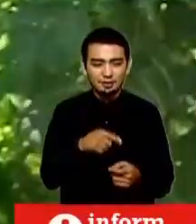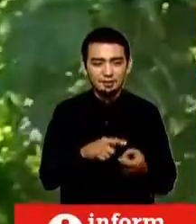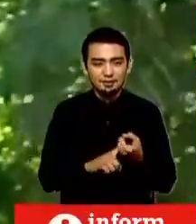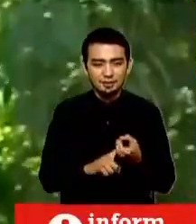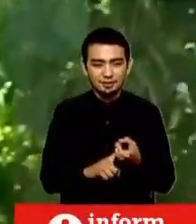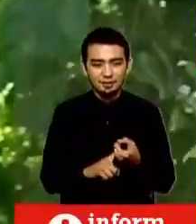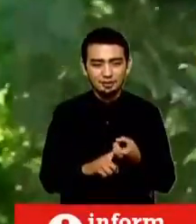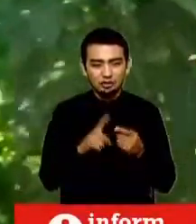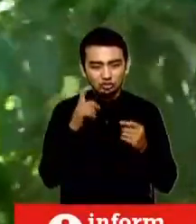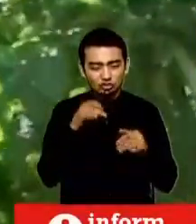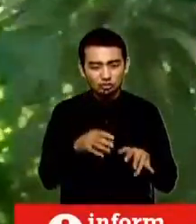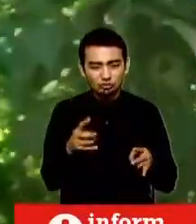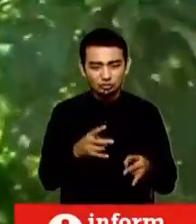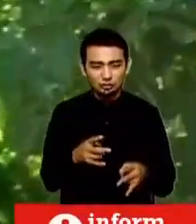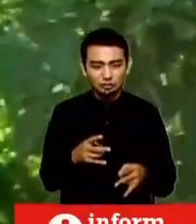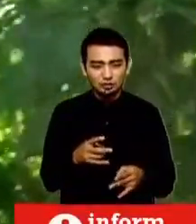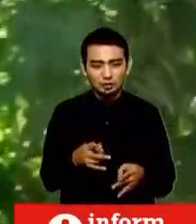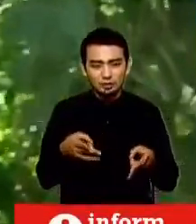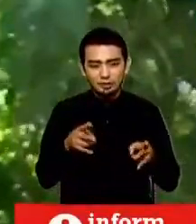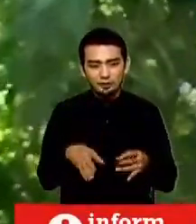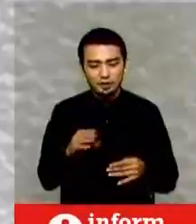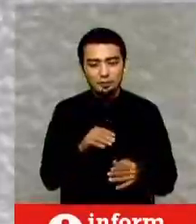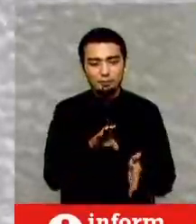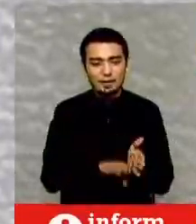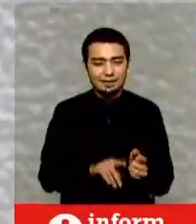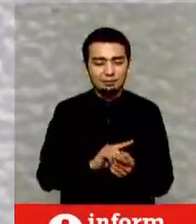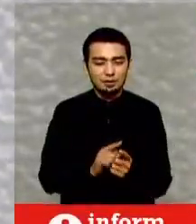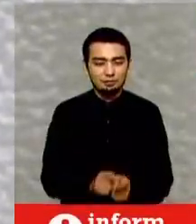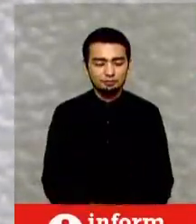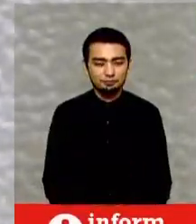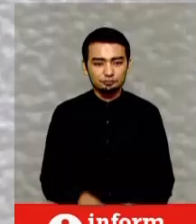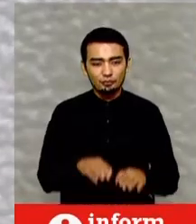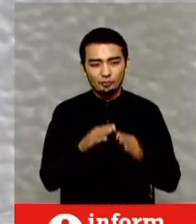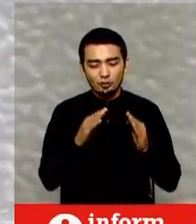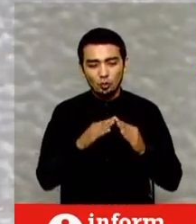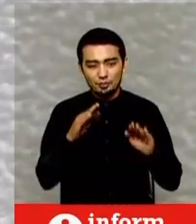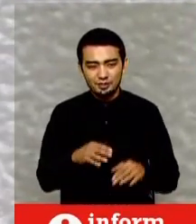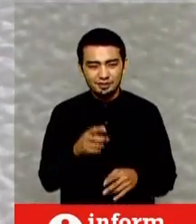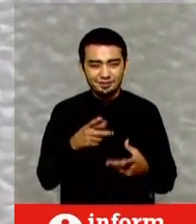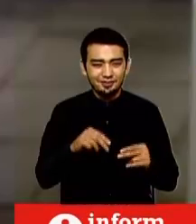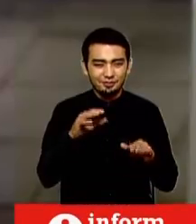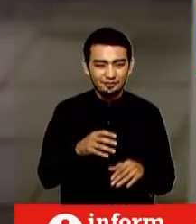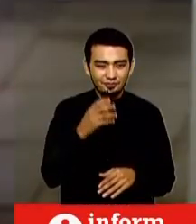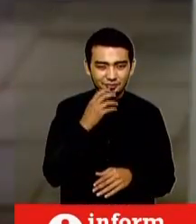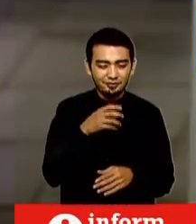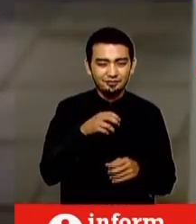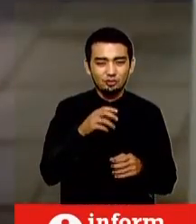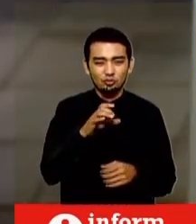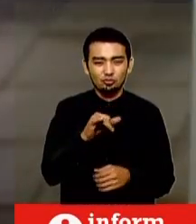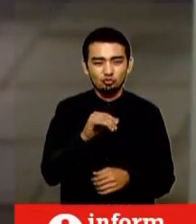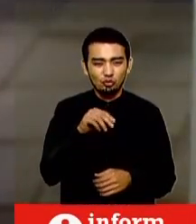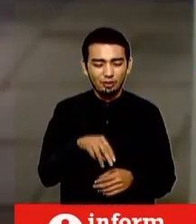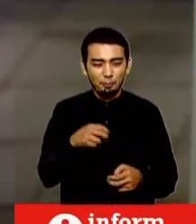нами принято решение оставить все без изменений. В домах, где общедомовые приборы учета сломаны, либо у них истек